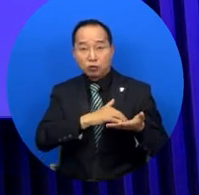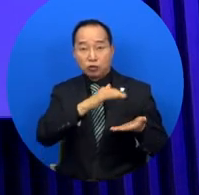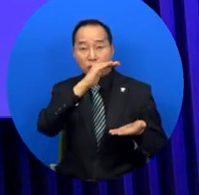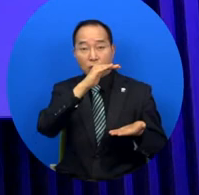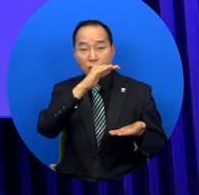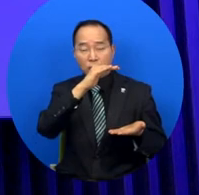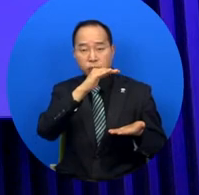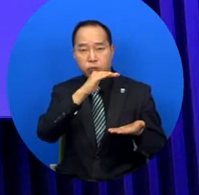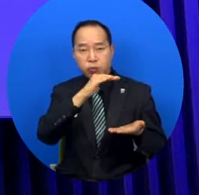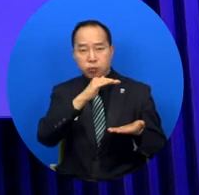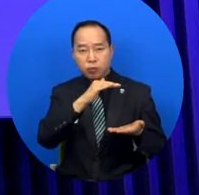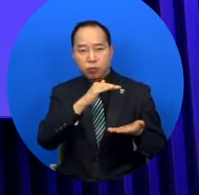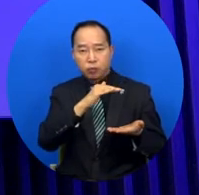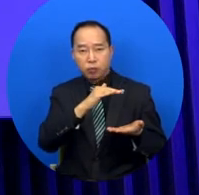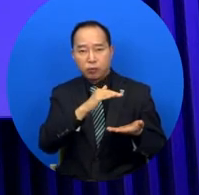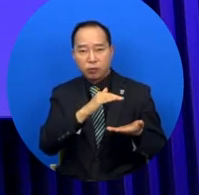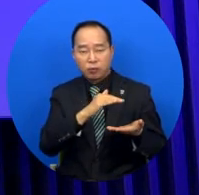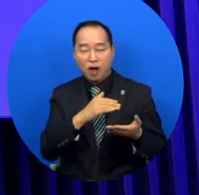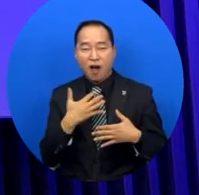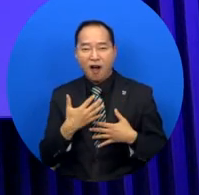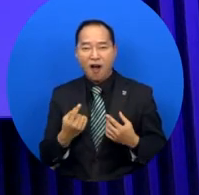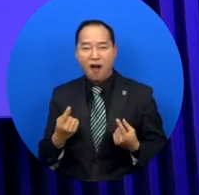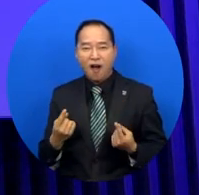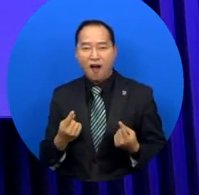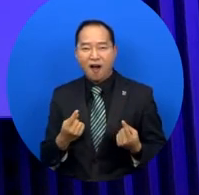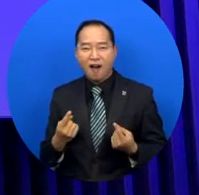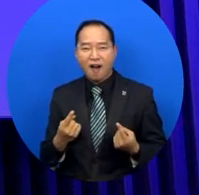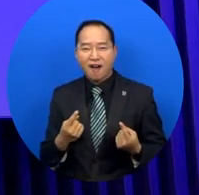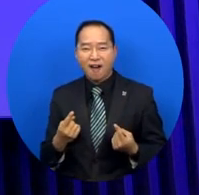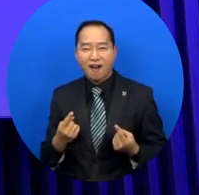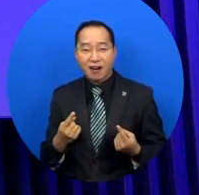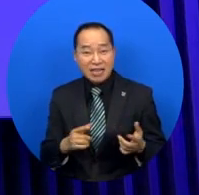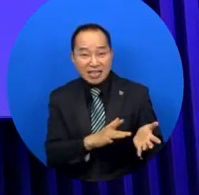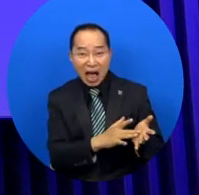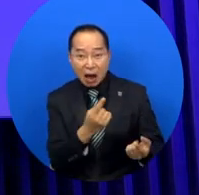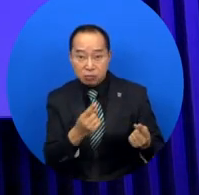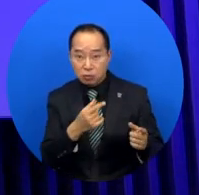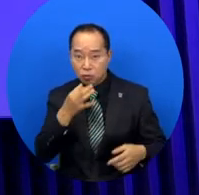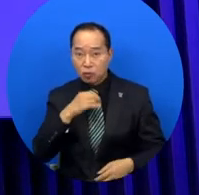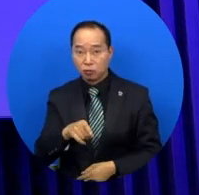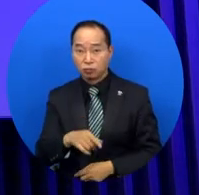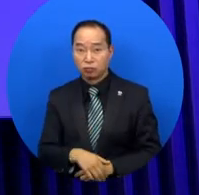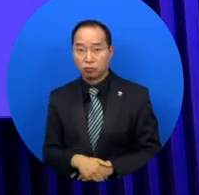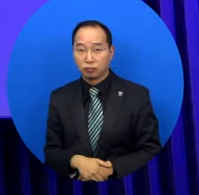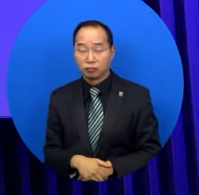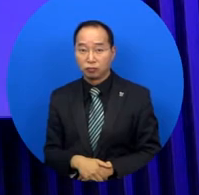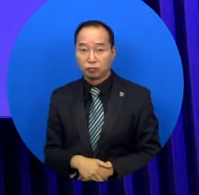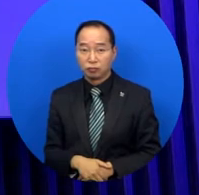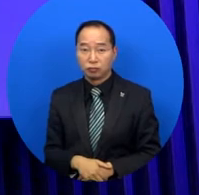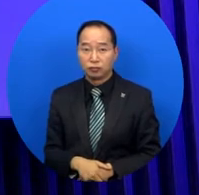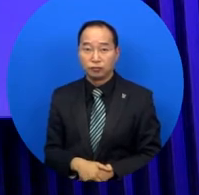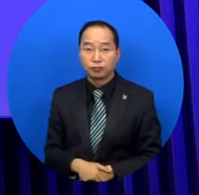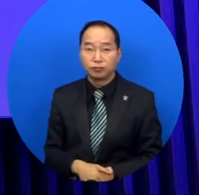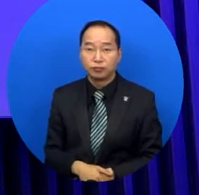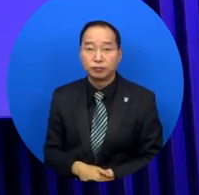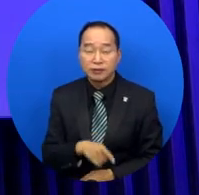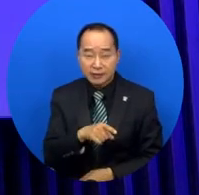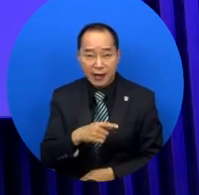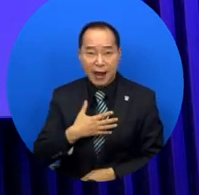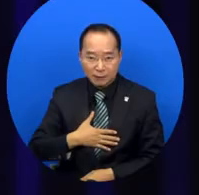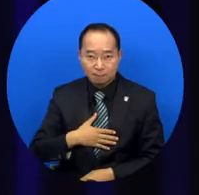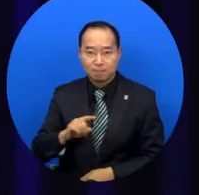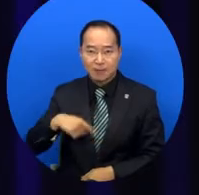떨어져요. 120, 110 떨어지지. 이게 굉장히 반응이 굉장히 좋아요. 약물보다 더 좋았어요.